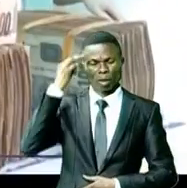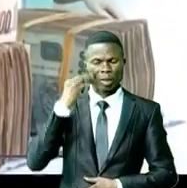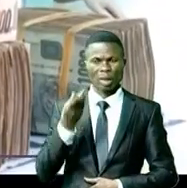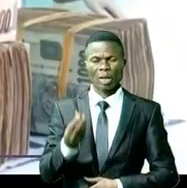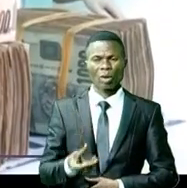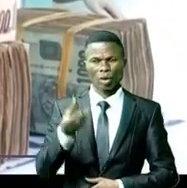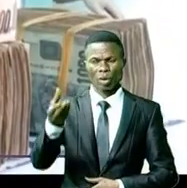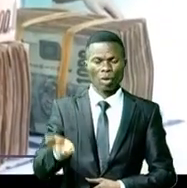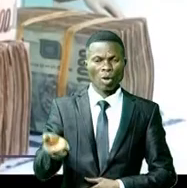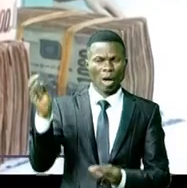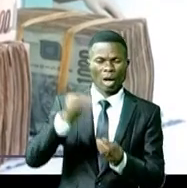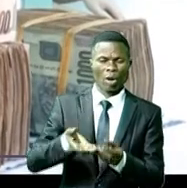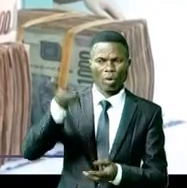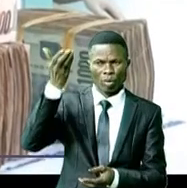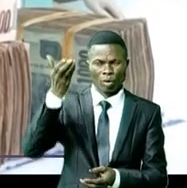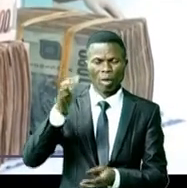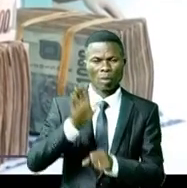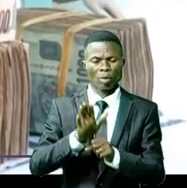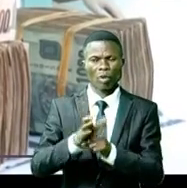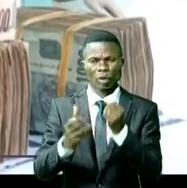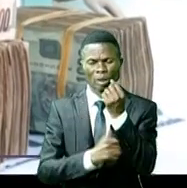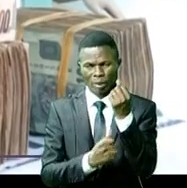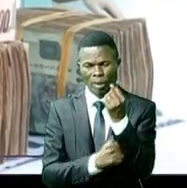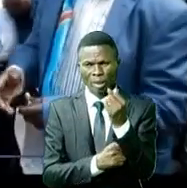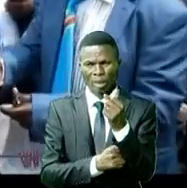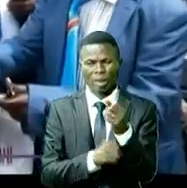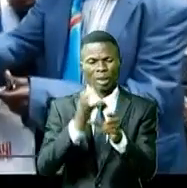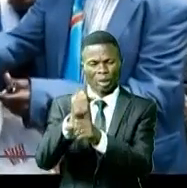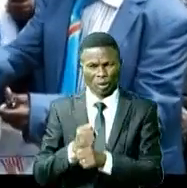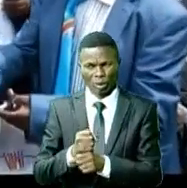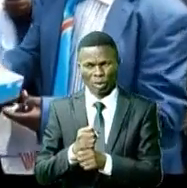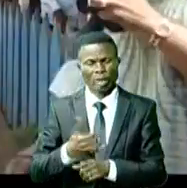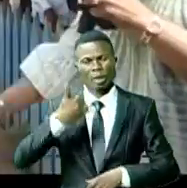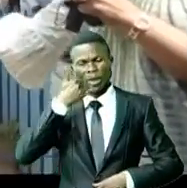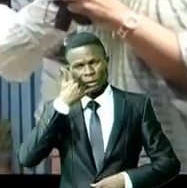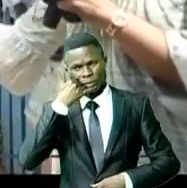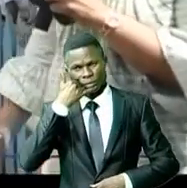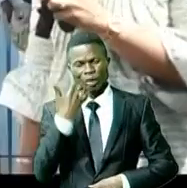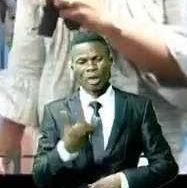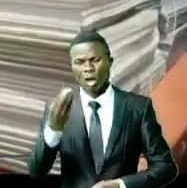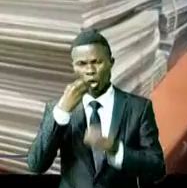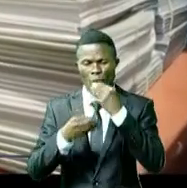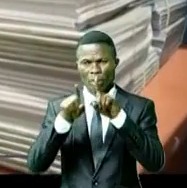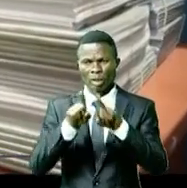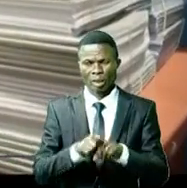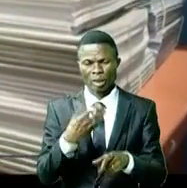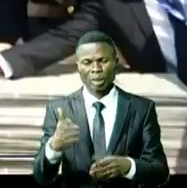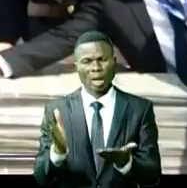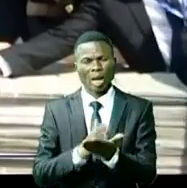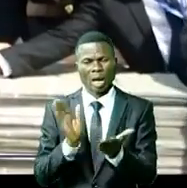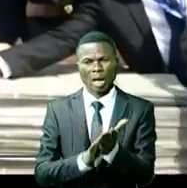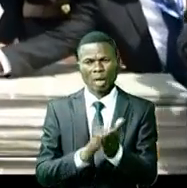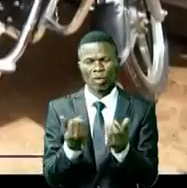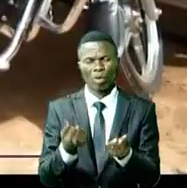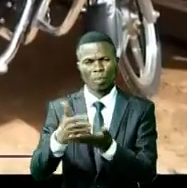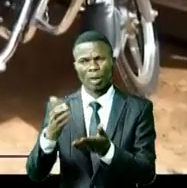été revue à la hausse. En plus des sommes d'argent, les intéressés ont également reçu des téléphones, des vivres, mais aussi des objets classiques pour leurs